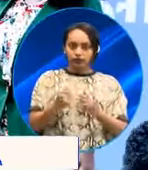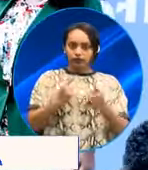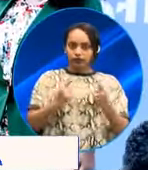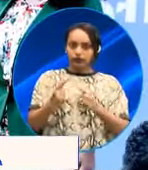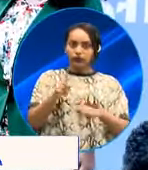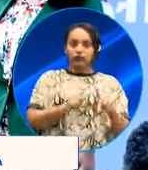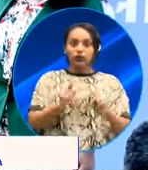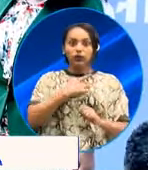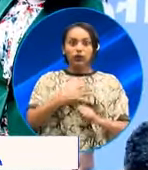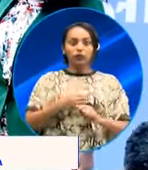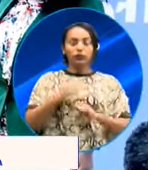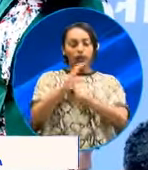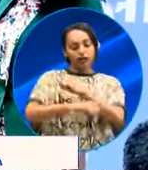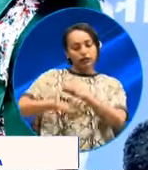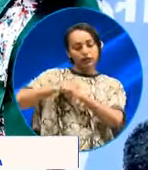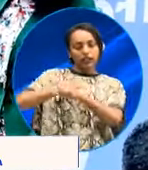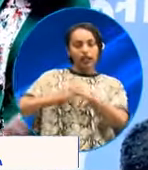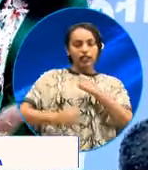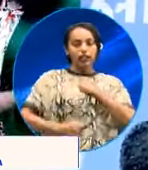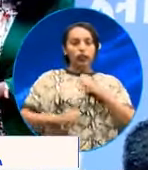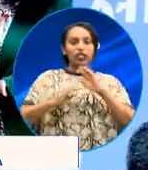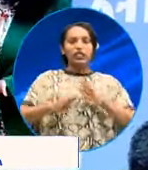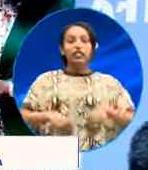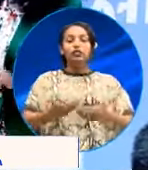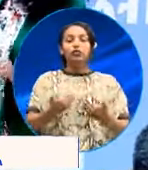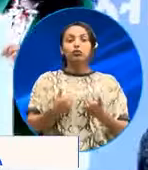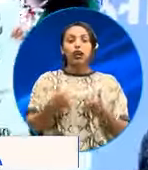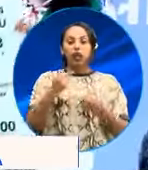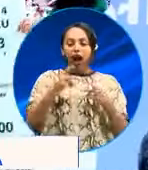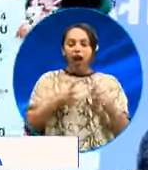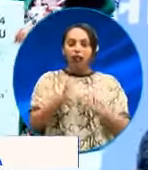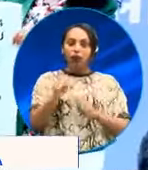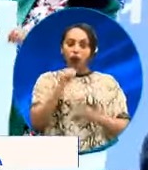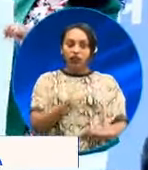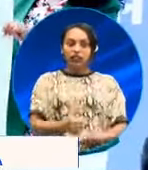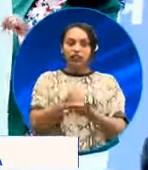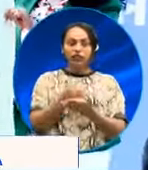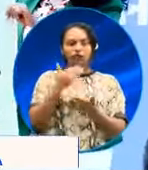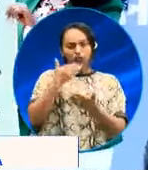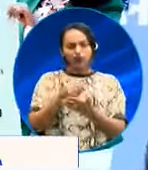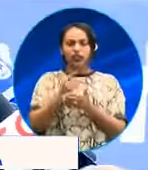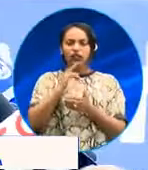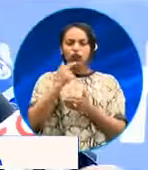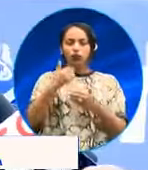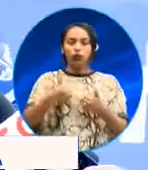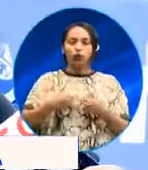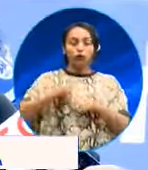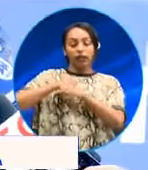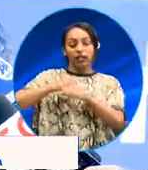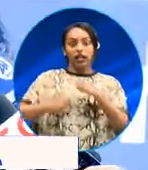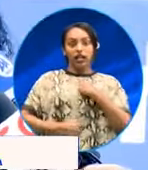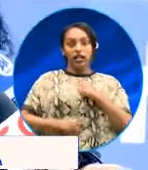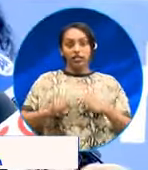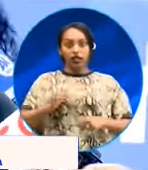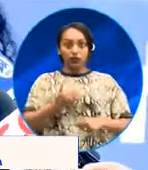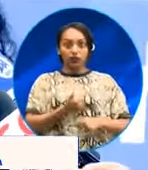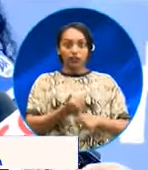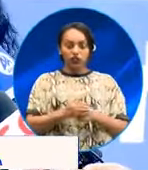የንግዱ ማህበረሰብ አባላት ለሀገር መከላከያ ሰራዊት እየሰጡት ያለው ያልተቋረጠ ድጋፍ የሚመሰገን ነው ብለዋል። መከላከያ